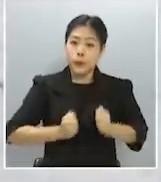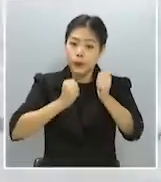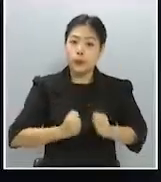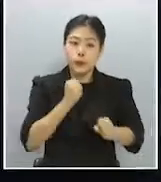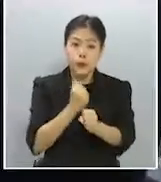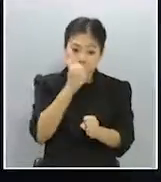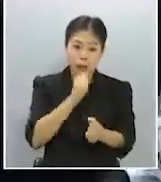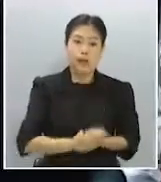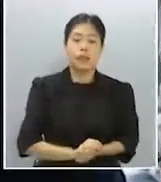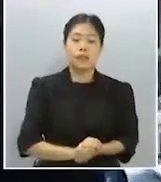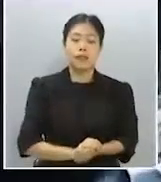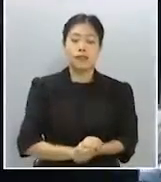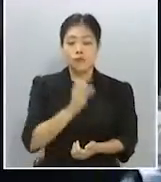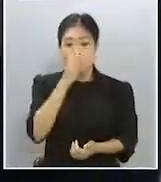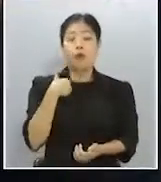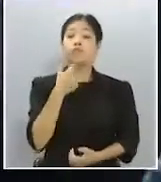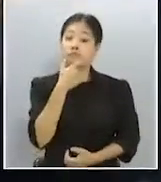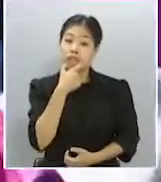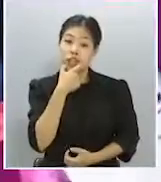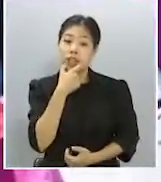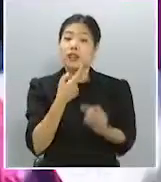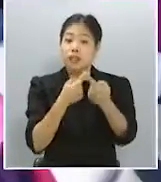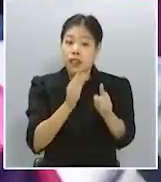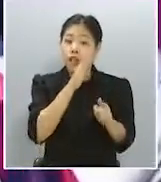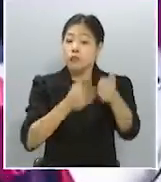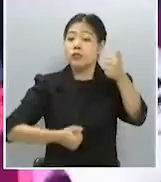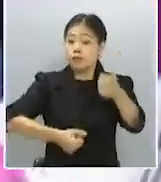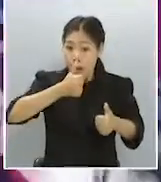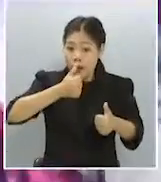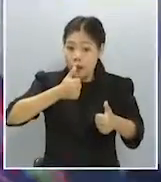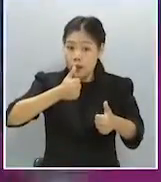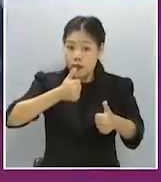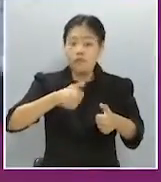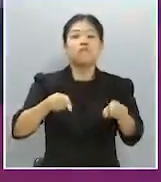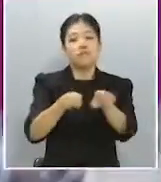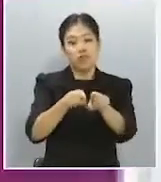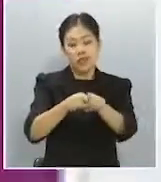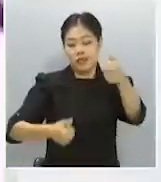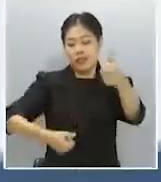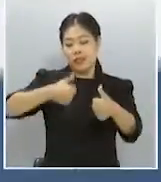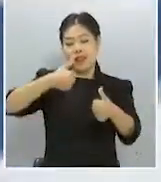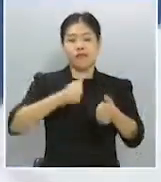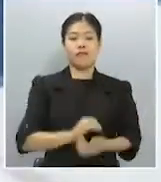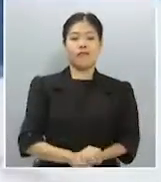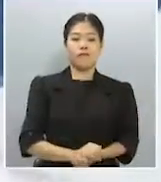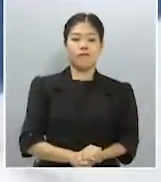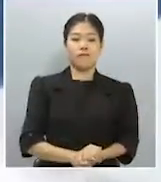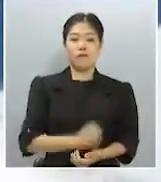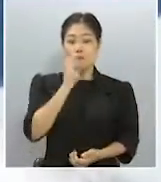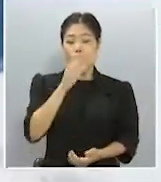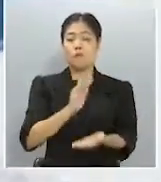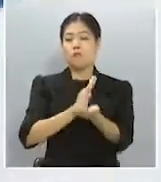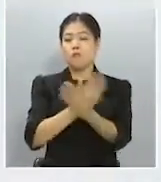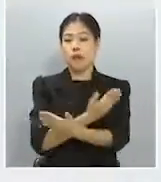อกว่าแม้ว่าเขาจะเป็นนักกีฬาเกย์แต่ถ้าหากว่าเขาชนะการแข่งขันเขาก็เป็นผู้ชนะการแข่งขันอยู่วันยังค่ำไม่มีวันที่จะเปลี่ยนแปลง